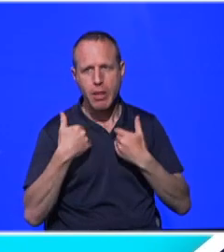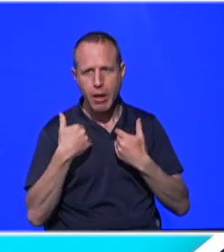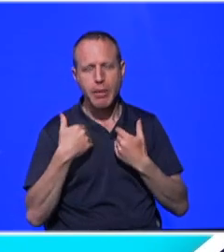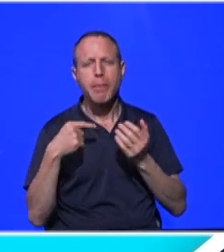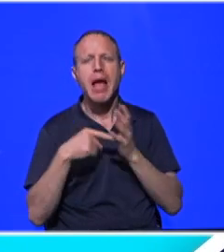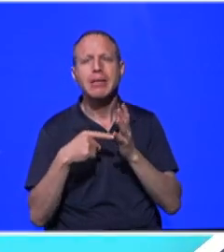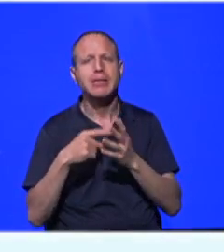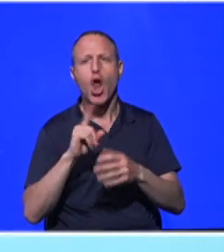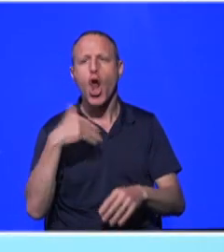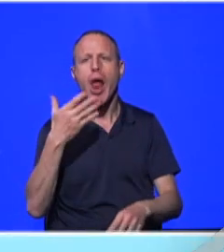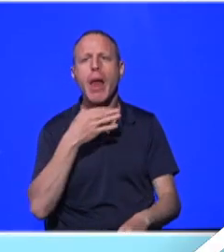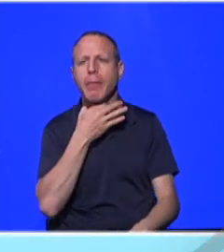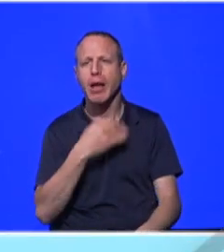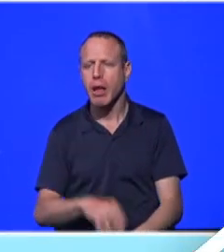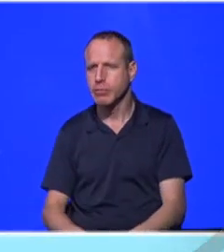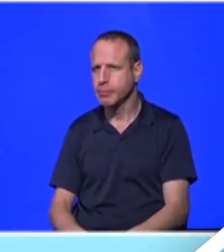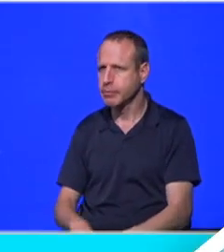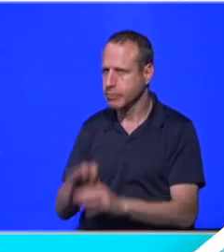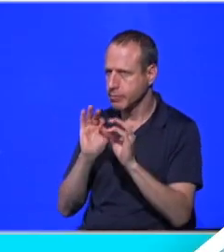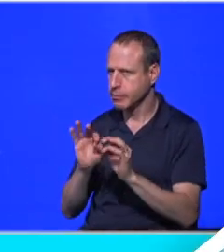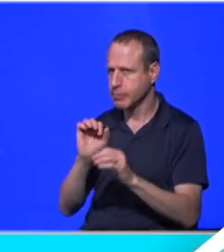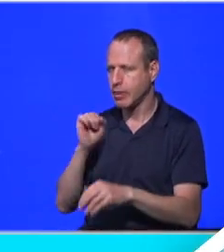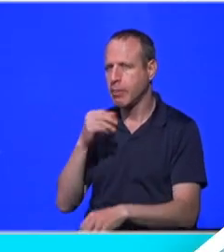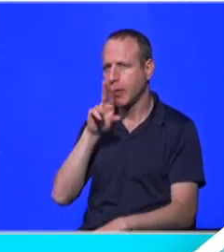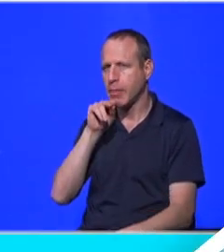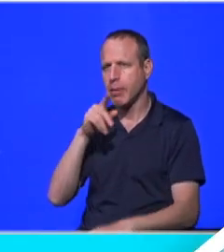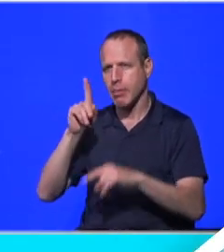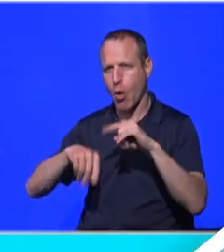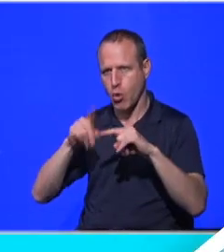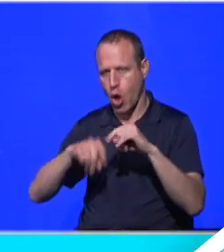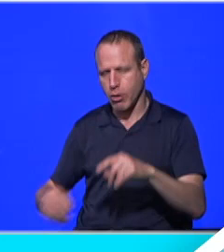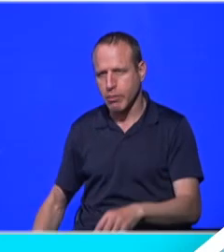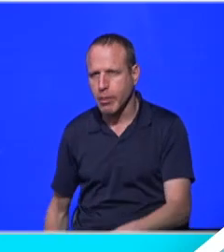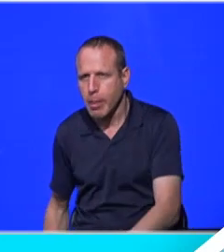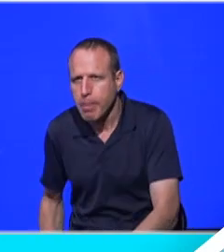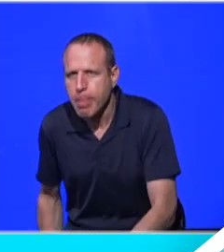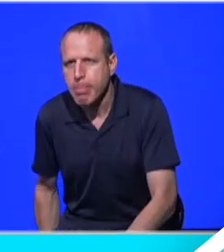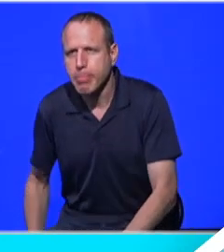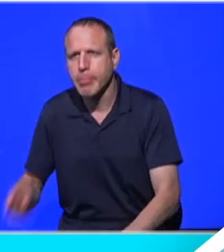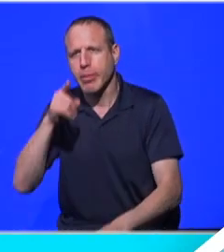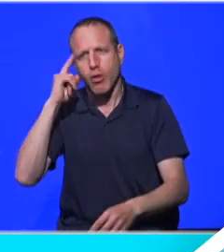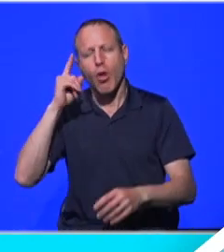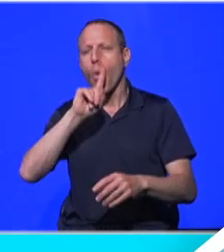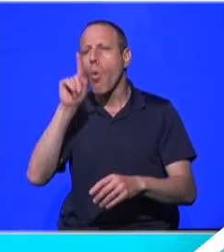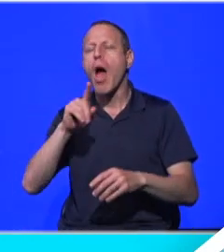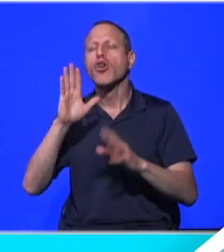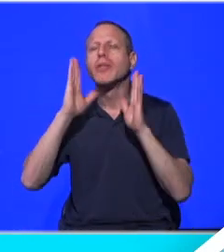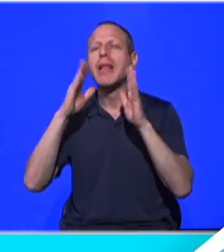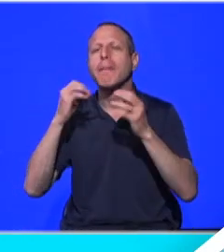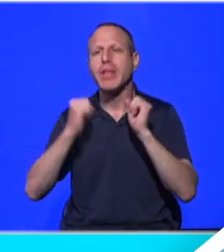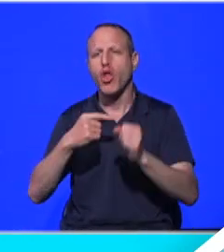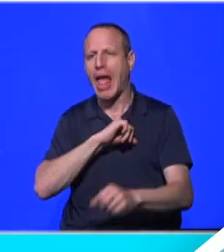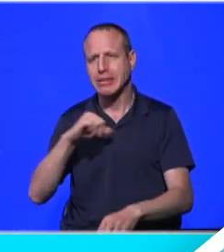לא תהיה להם ברירה. טוב, אז אם מדברים על טעויות, אתה יודע, אולי עודף ביטחון עצמי הוא טעות